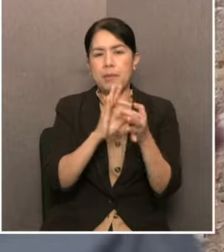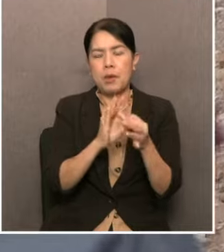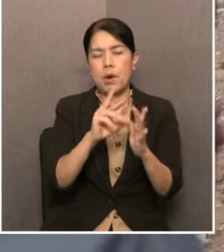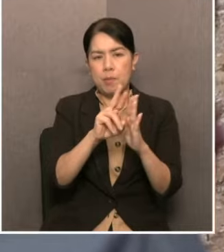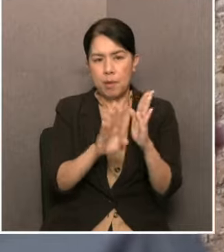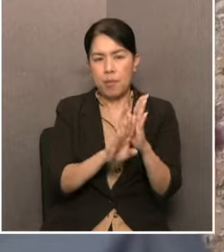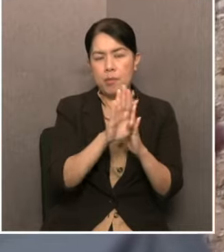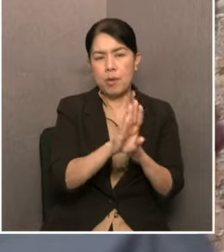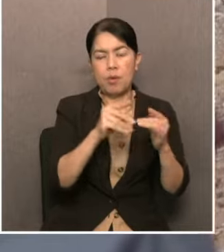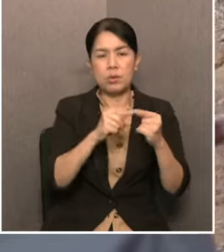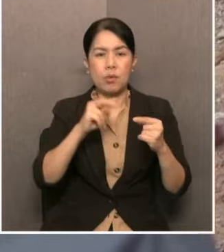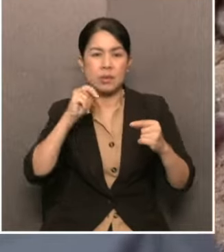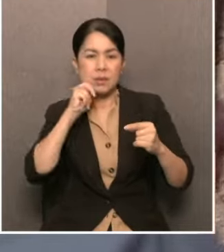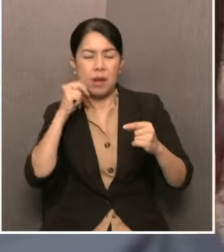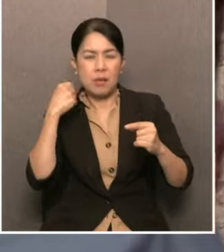อการปรบปงอ่างเก็บน้ำ